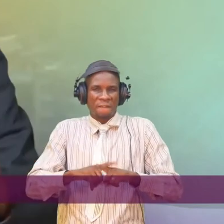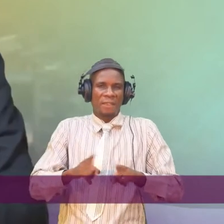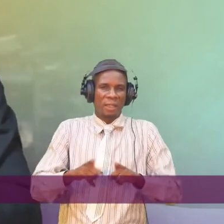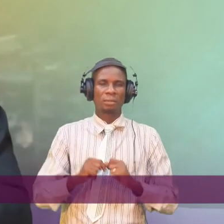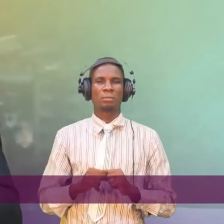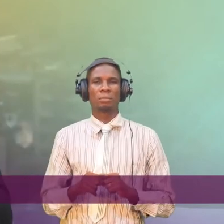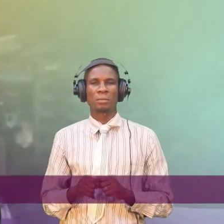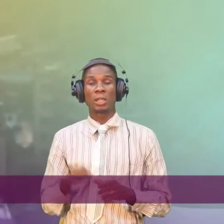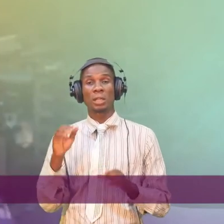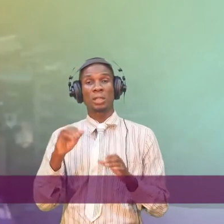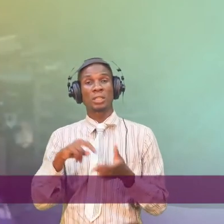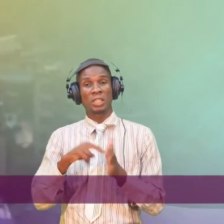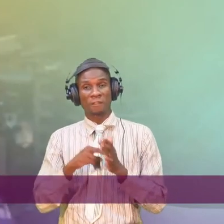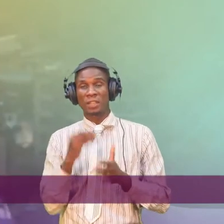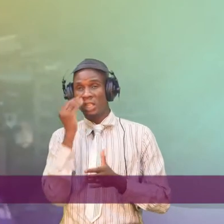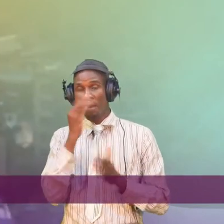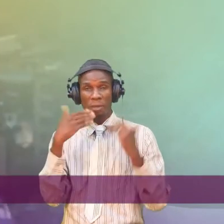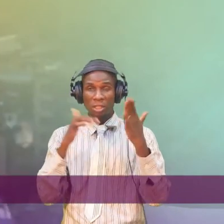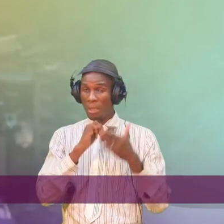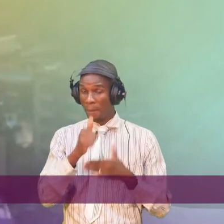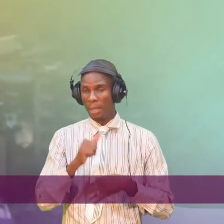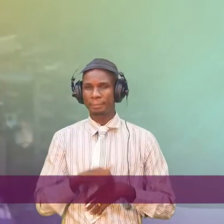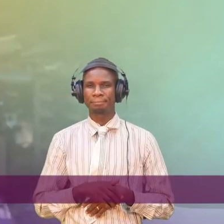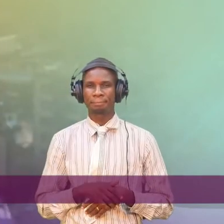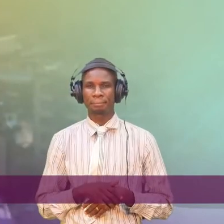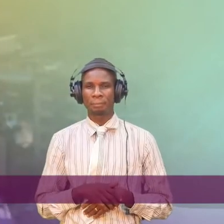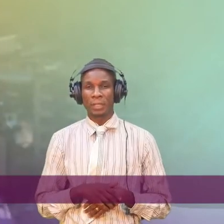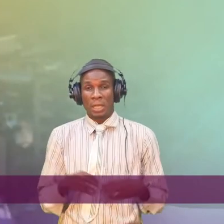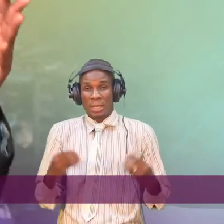Hakuna nafasi kama ile kwa Biblia, katika Biblia, katika neno la Mungu.